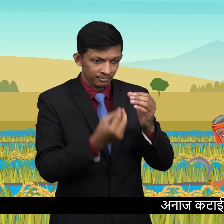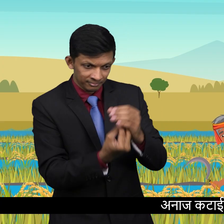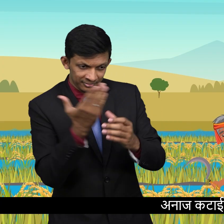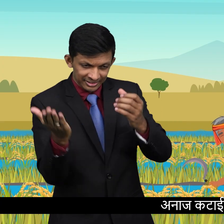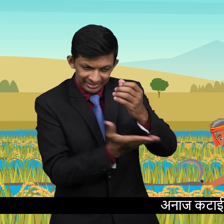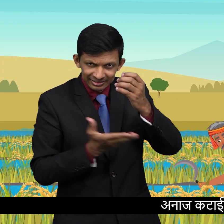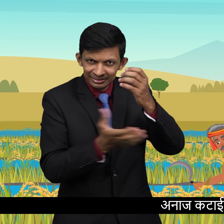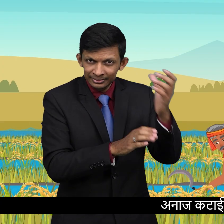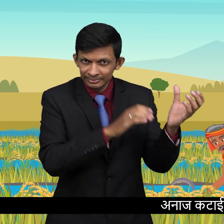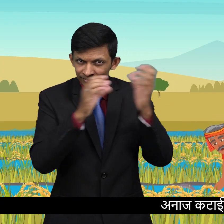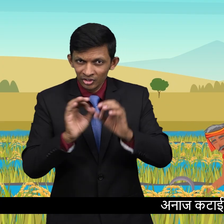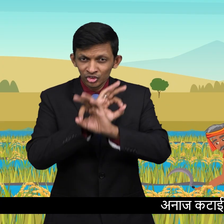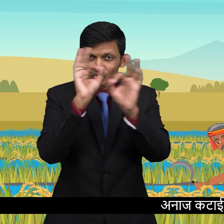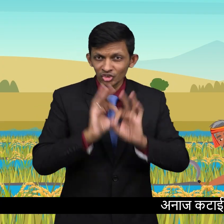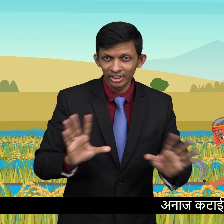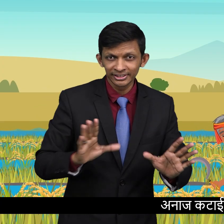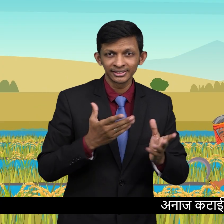है।